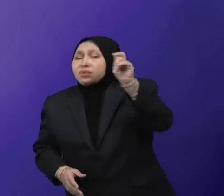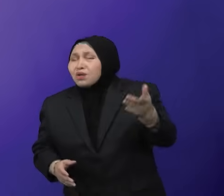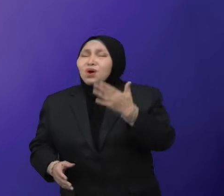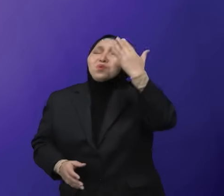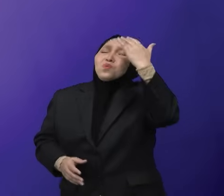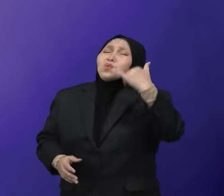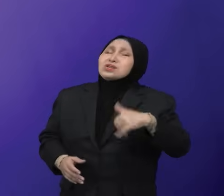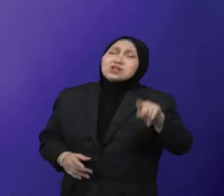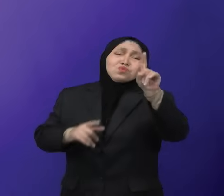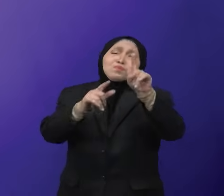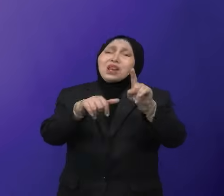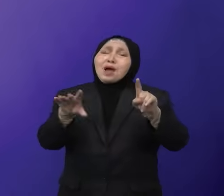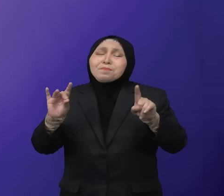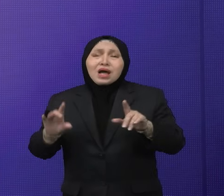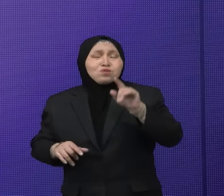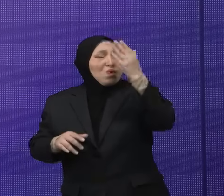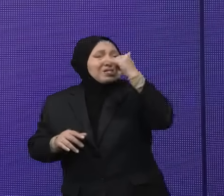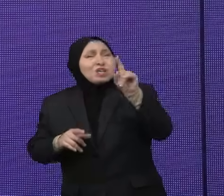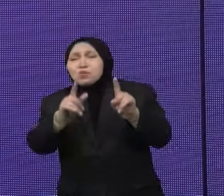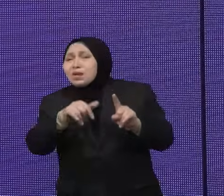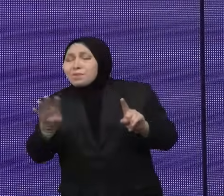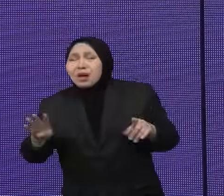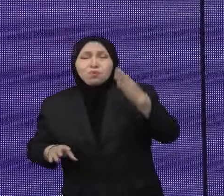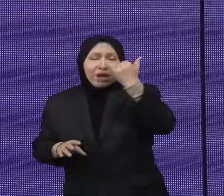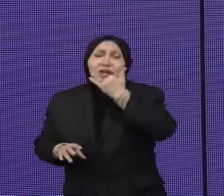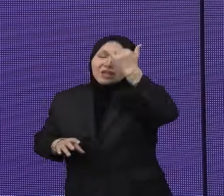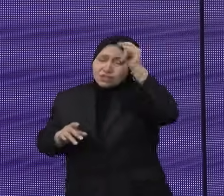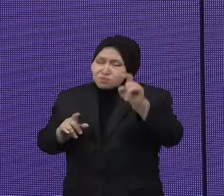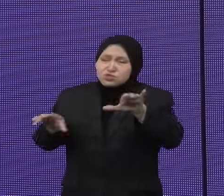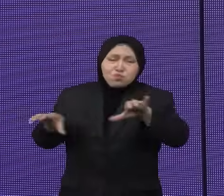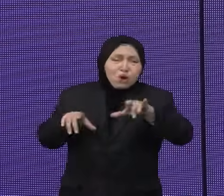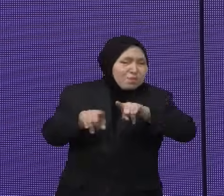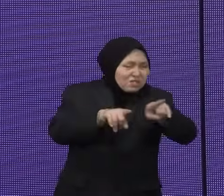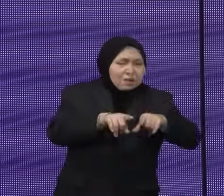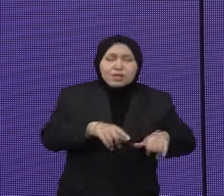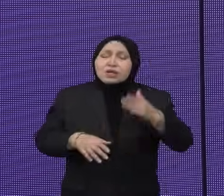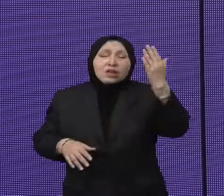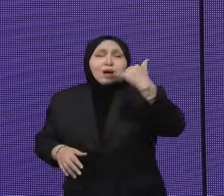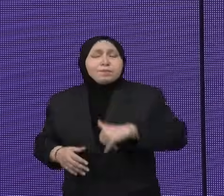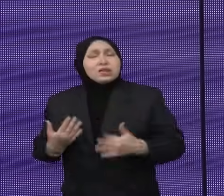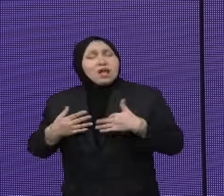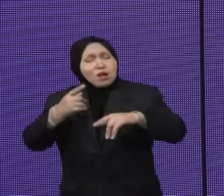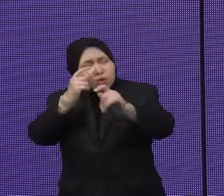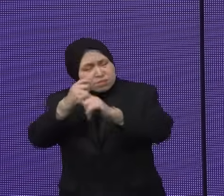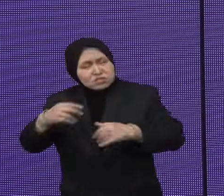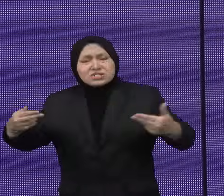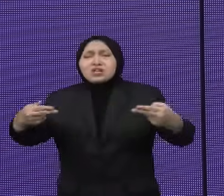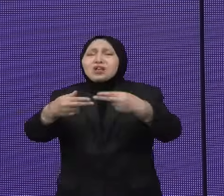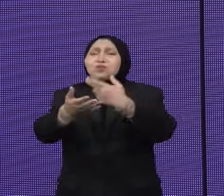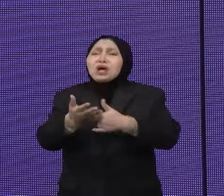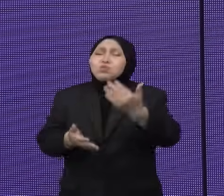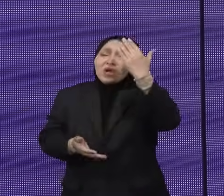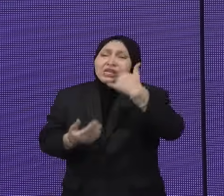mengapalah 1/8, mengapalah 1/4, mengapa anak yatim kena buat begini, mengapa takwa, mengapa silaturahim, mengapa